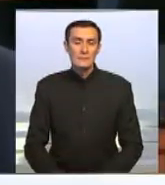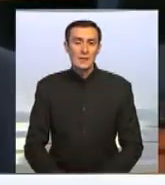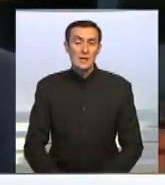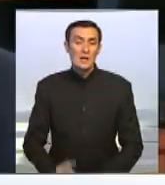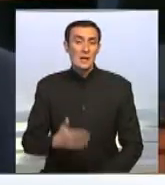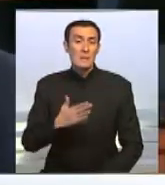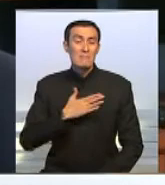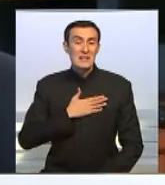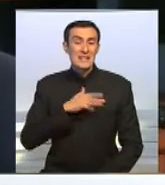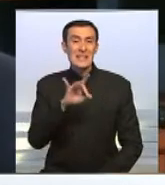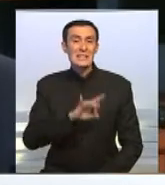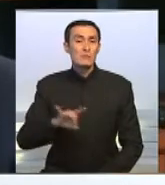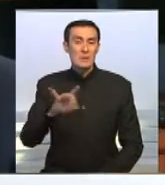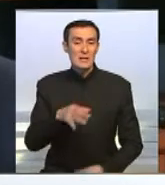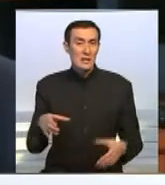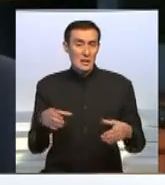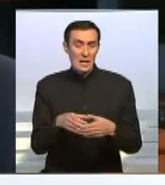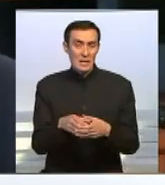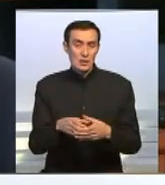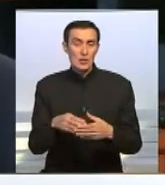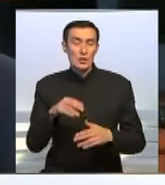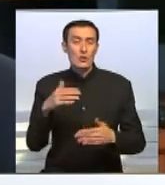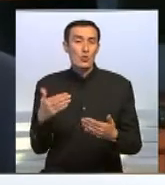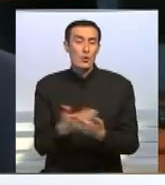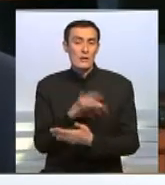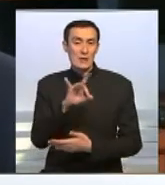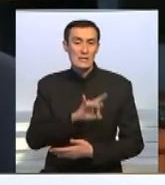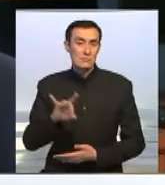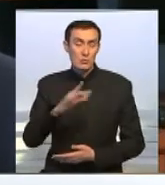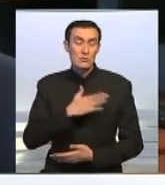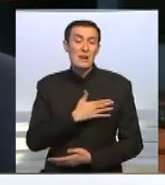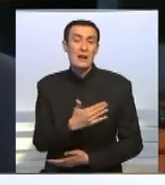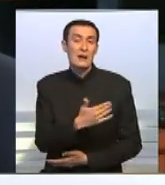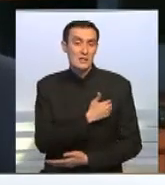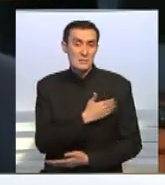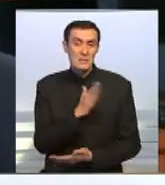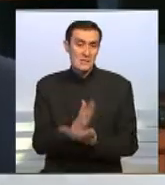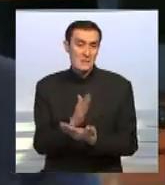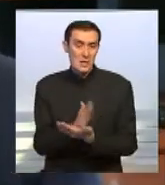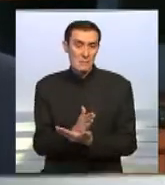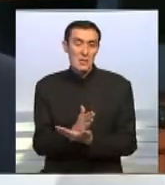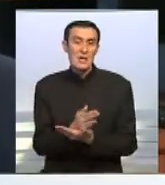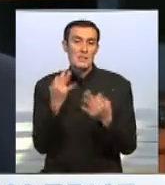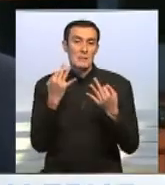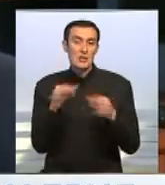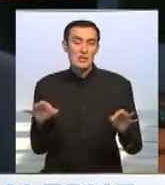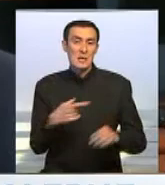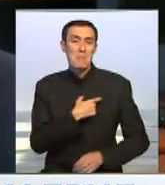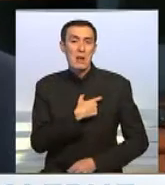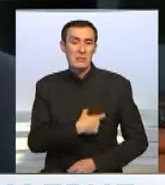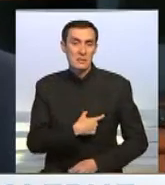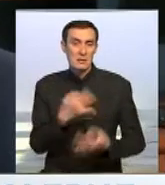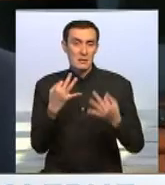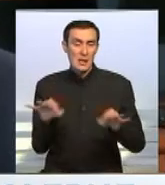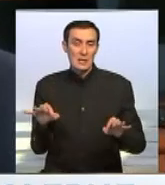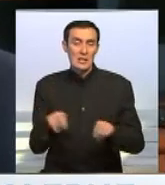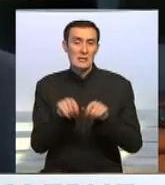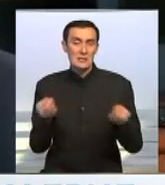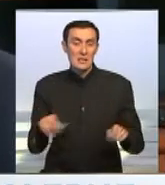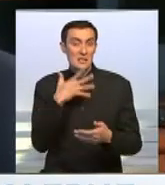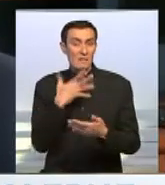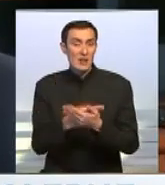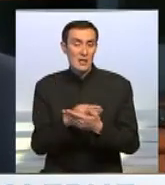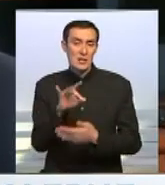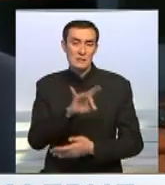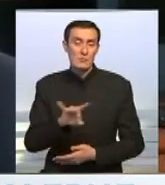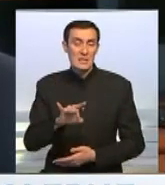Мы республиканцы и строим новую республику, потому что мы считаем, что имеем демократический мандат на создание республики, а еще